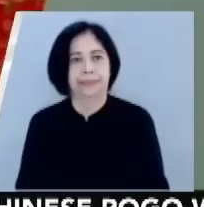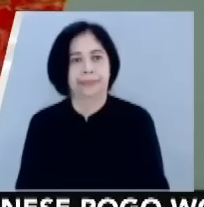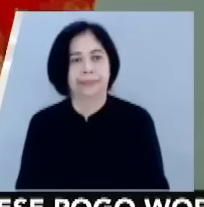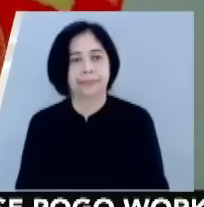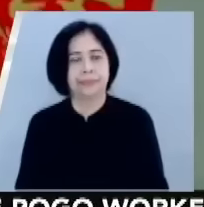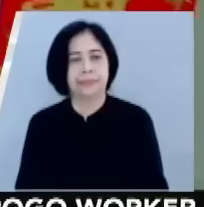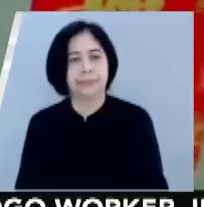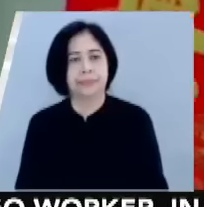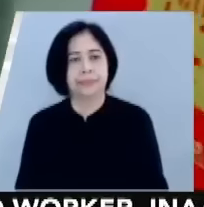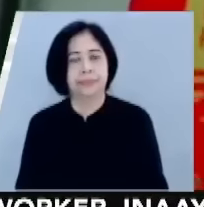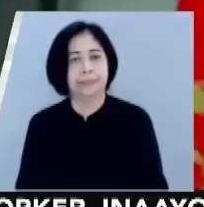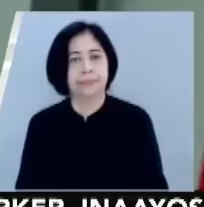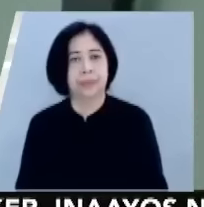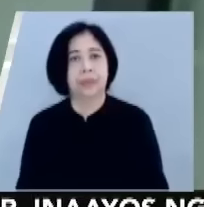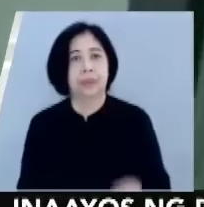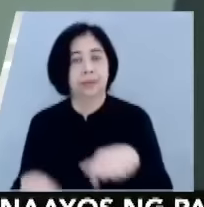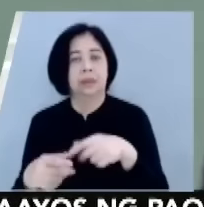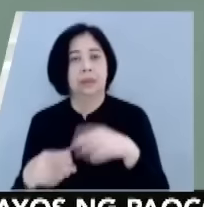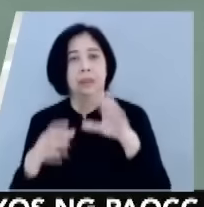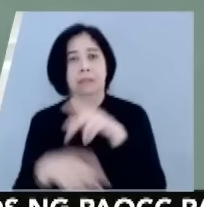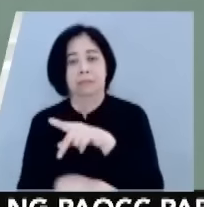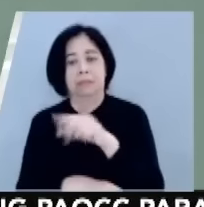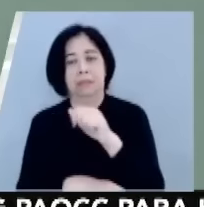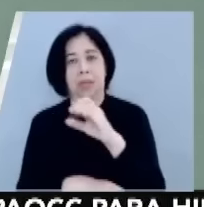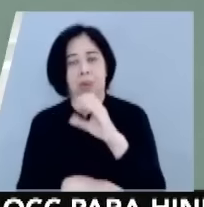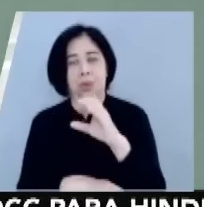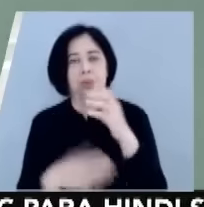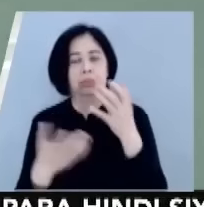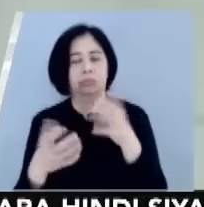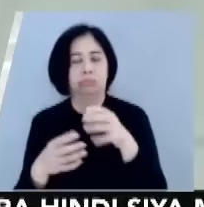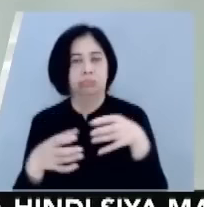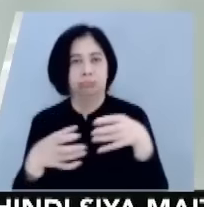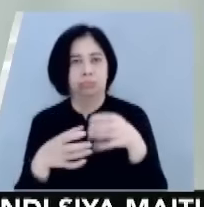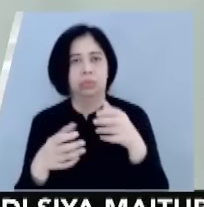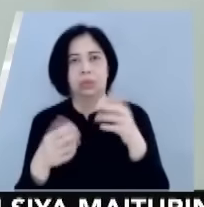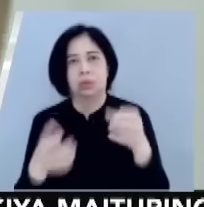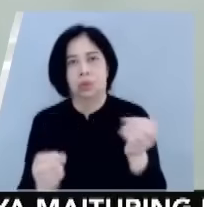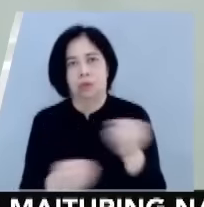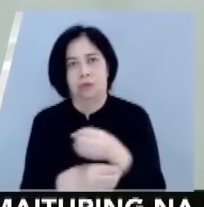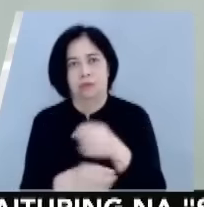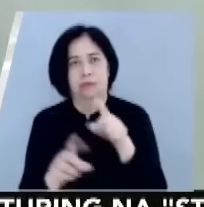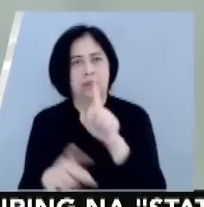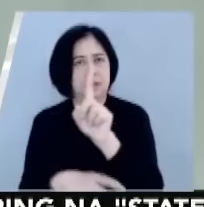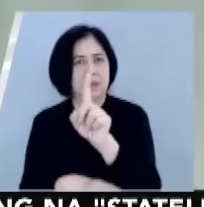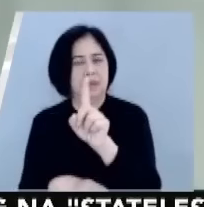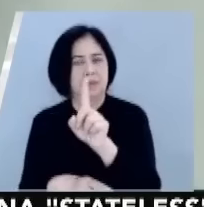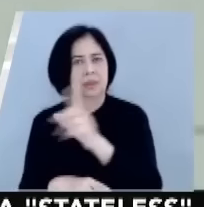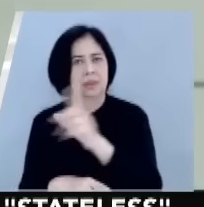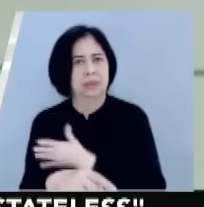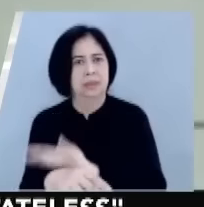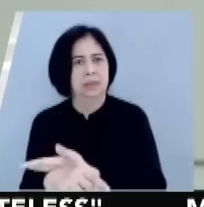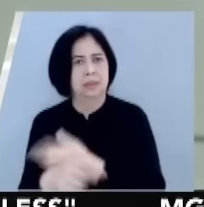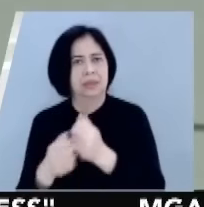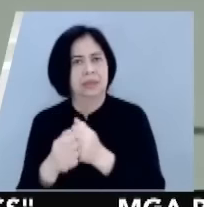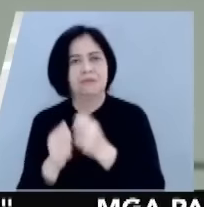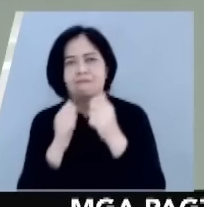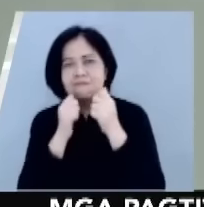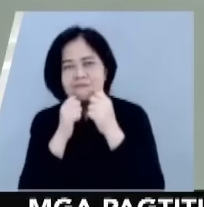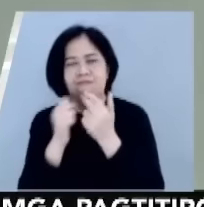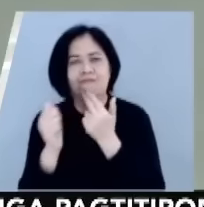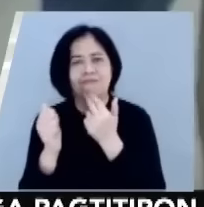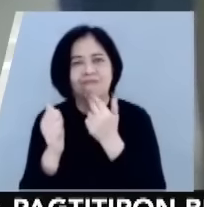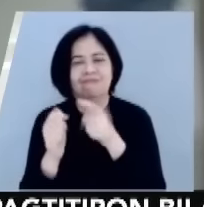Sa pasilidad ng Presidential Anti-Organized Crime Commission o PAOC, may isang bata na kinagigiliwan ng mga